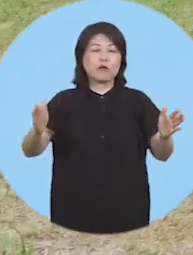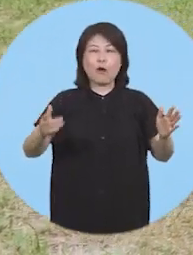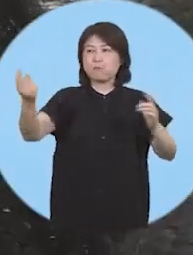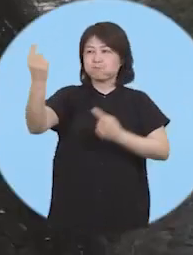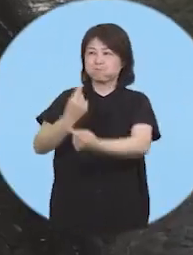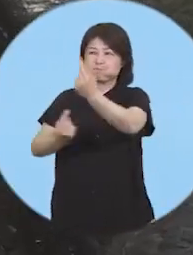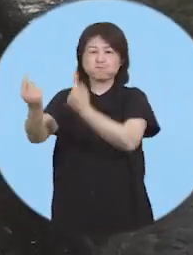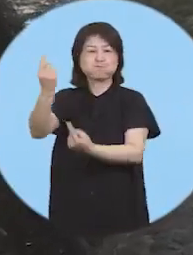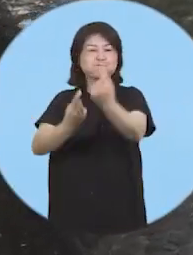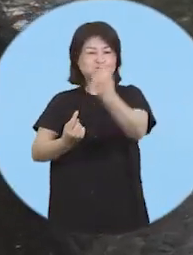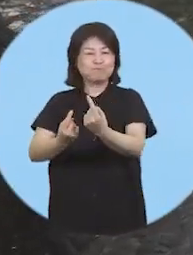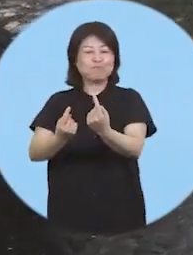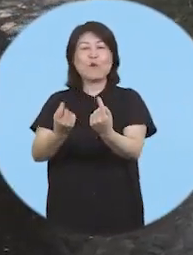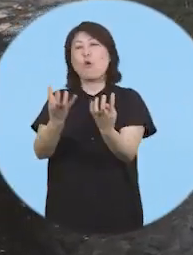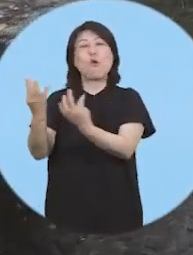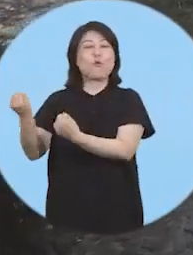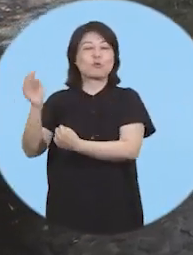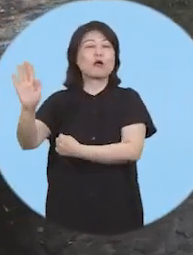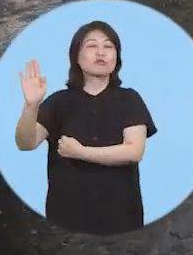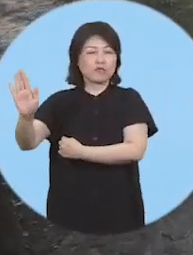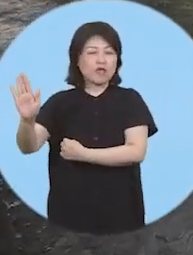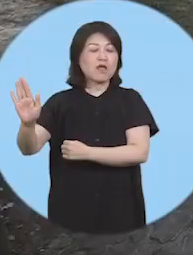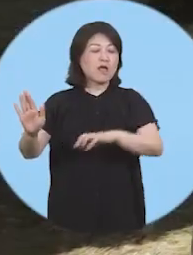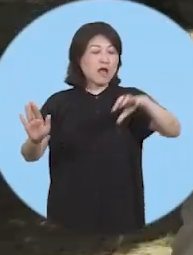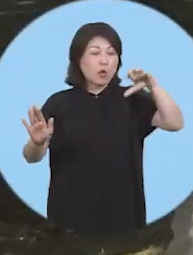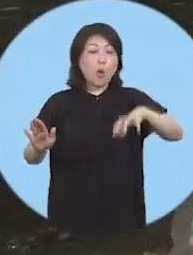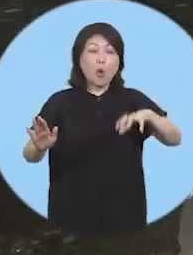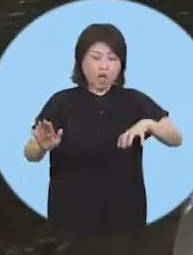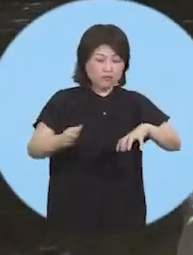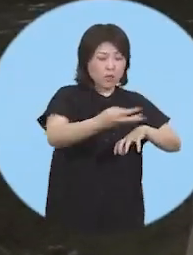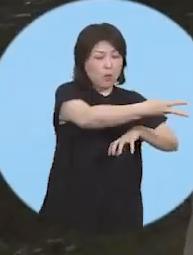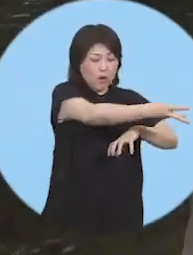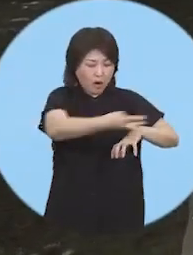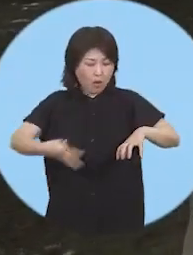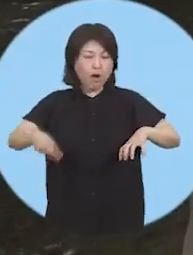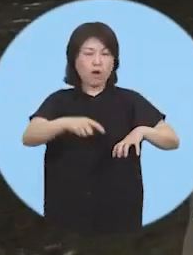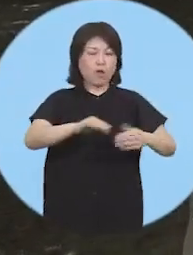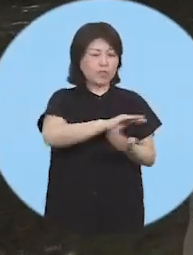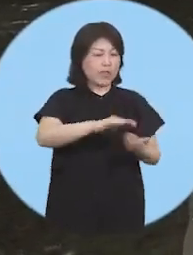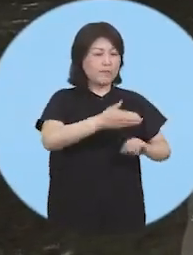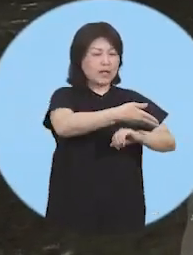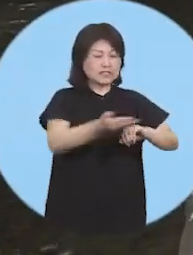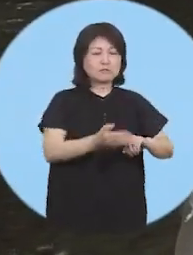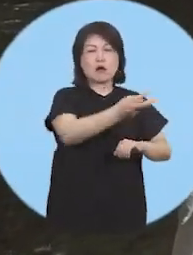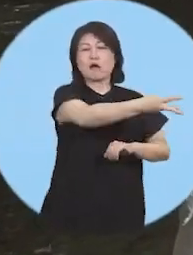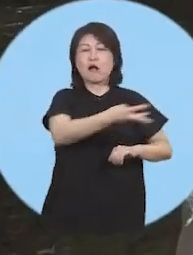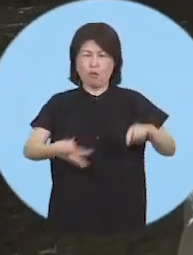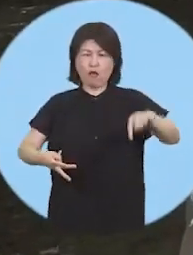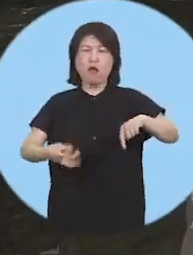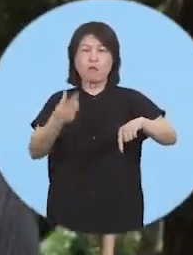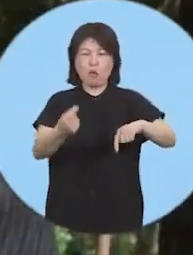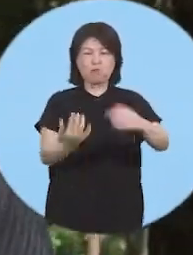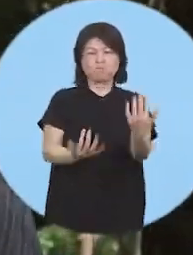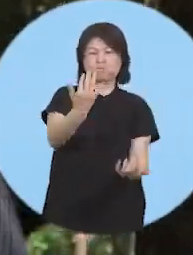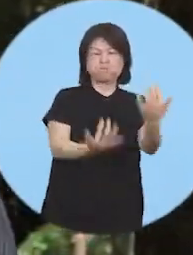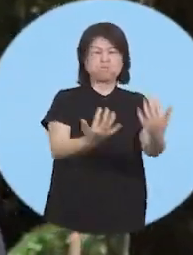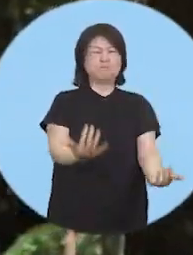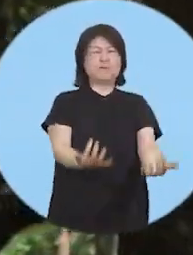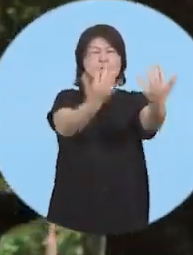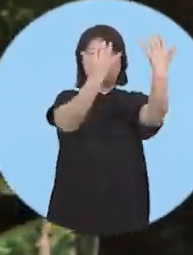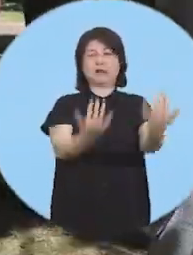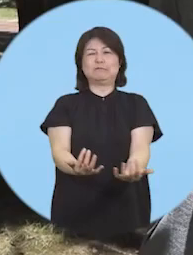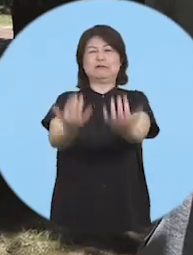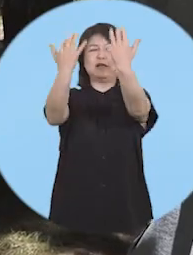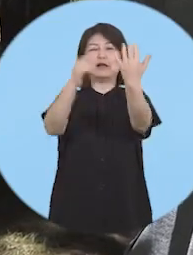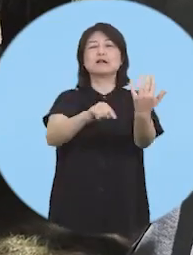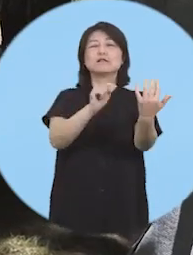多くて、でその隣接したところは玉島側ですね。この玉島側も草がむちゃくちゃ繁茂して、で草やぼになってしまって